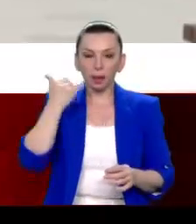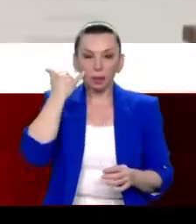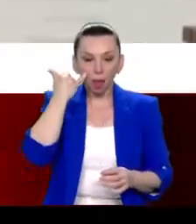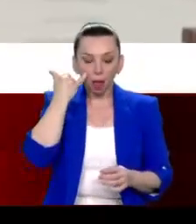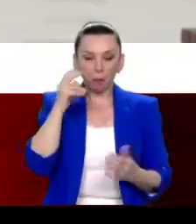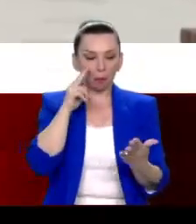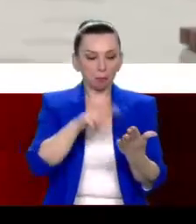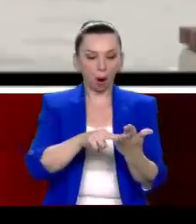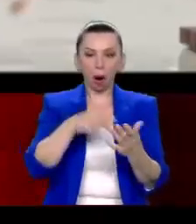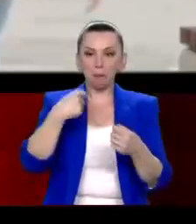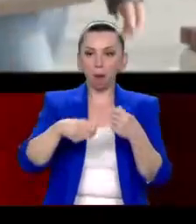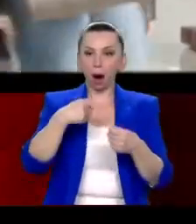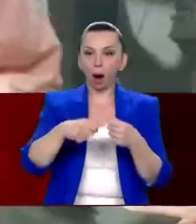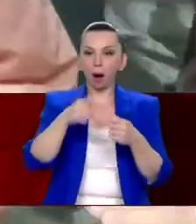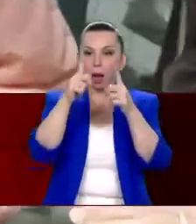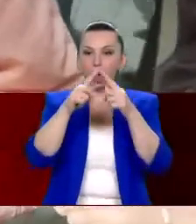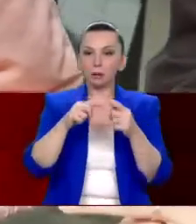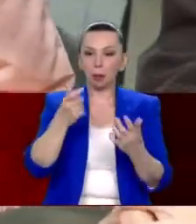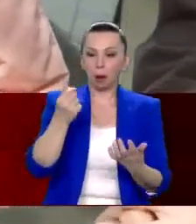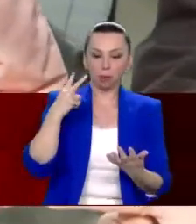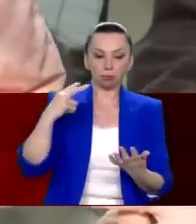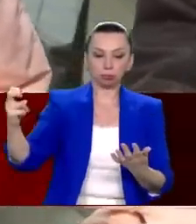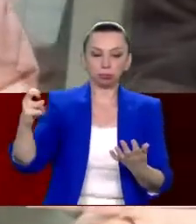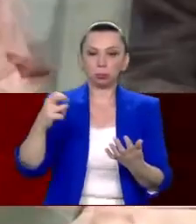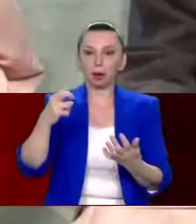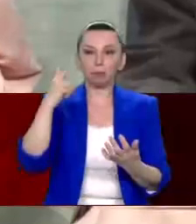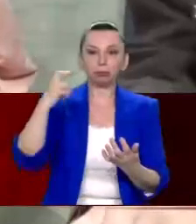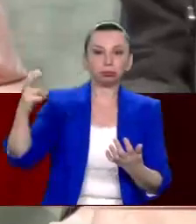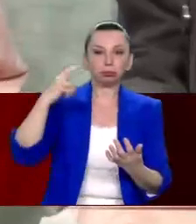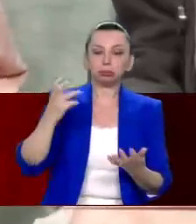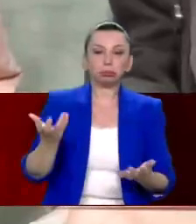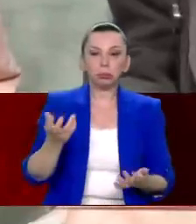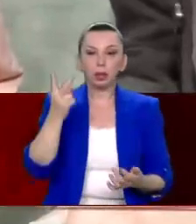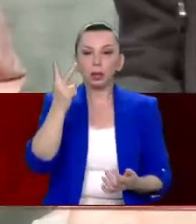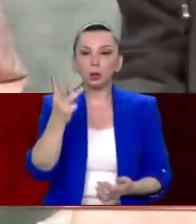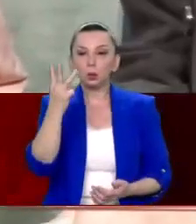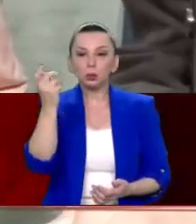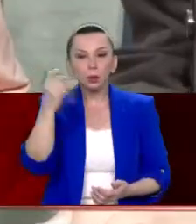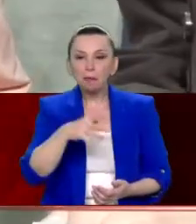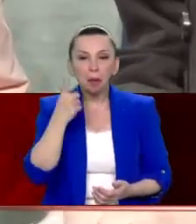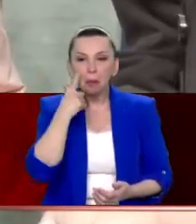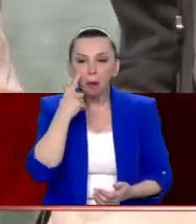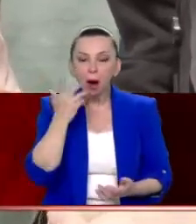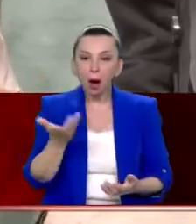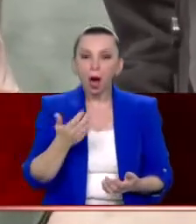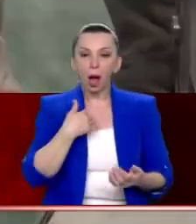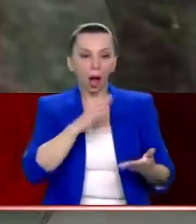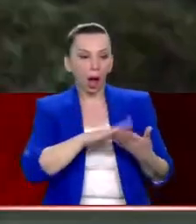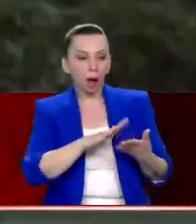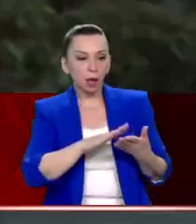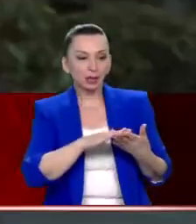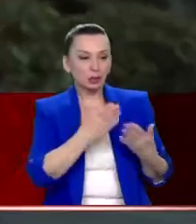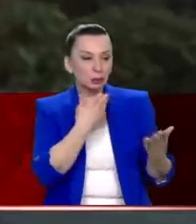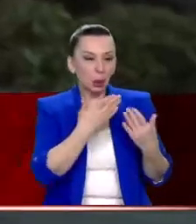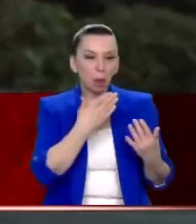rağmen o uygulamayı kullanamadığını yazdı. Daha önce 2-3 kere kullandım. Ses dinleniyor, arkadaşımla yaptığım sohbet dinleniyor.